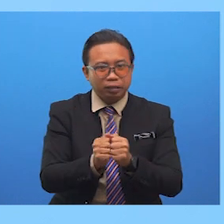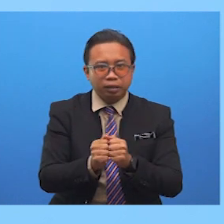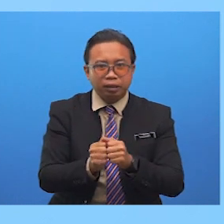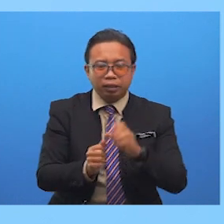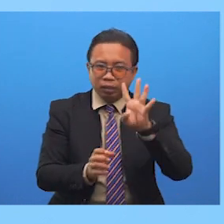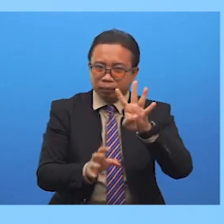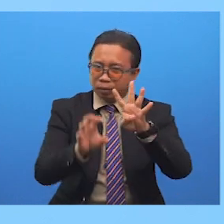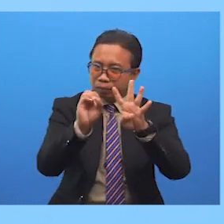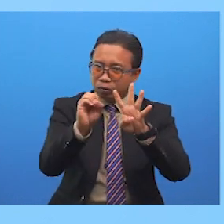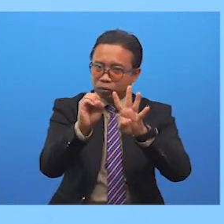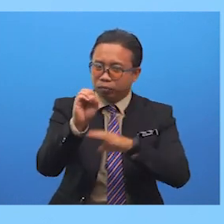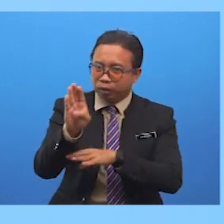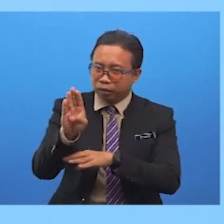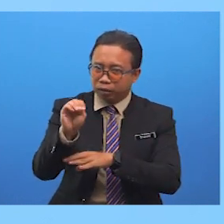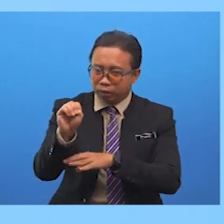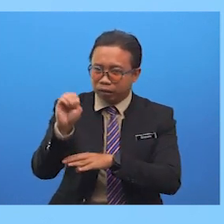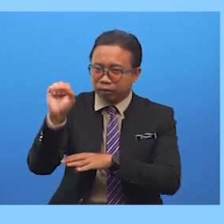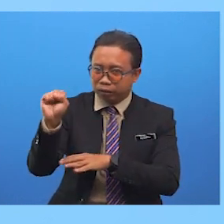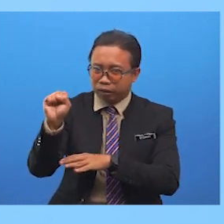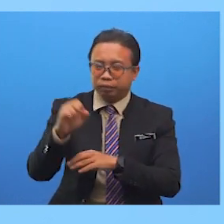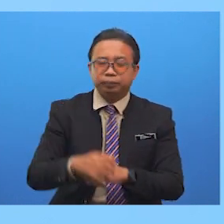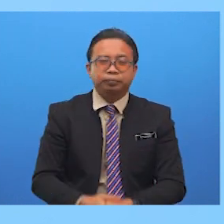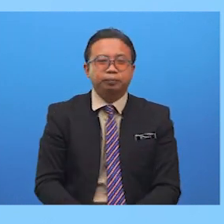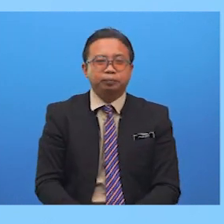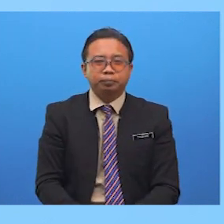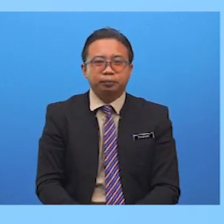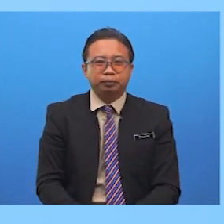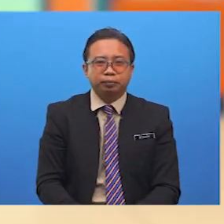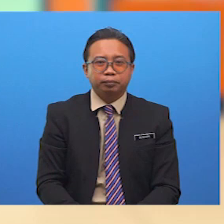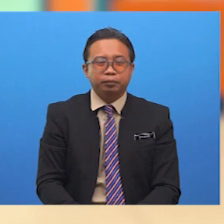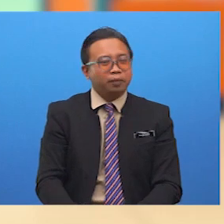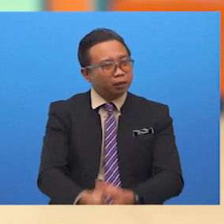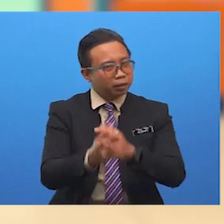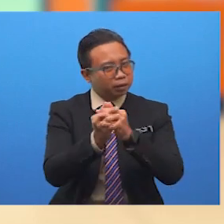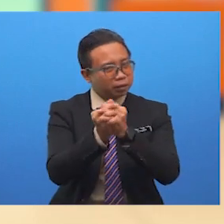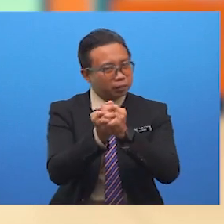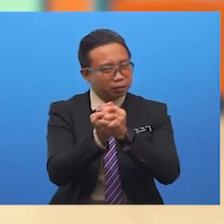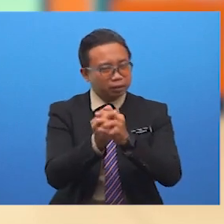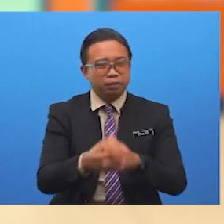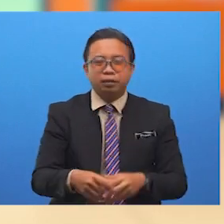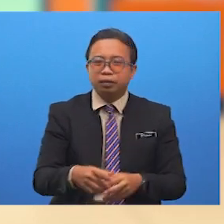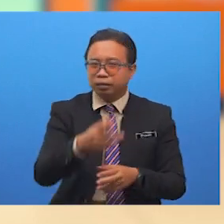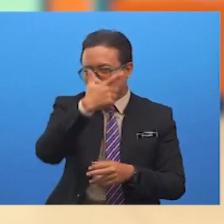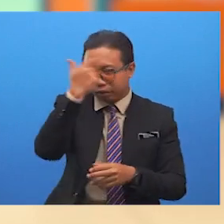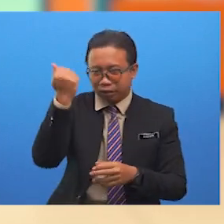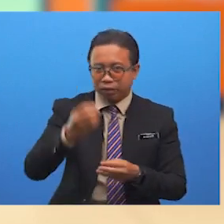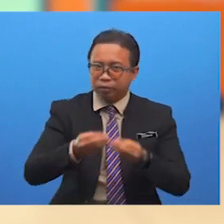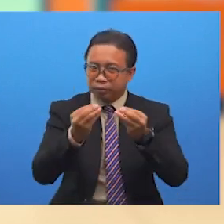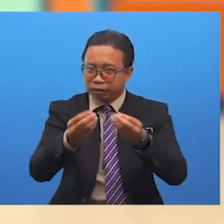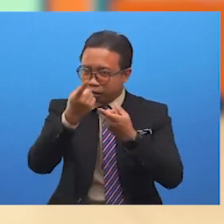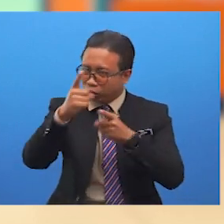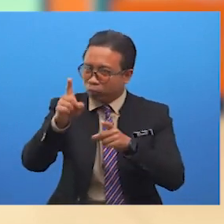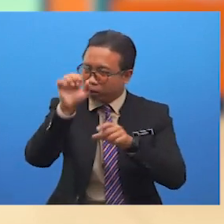dengan 40 L saat syabas murid-murid kerana dapat